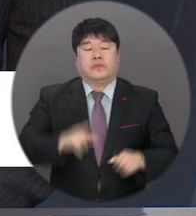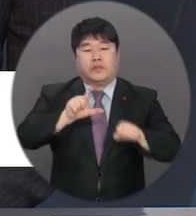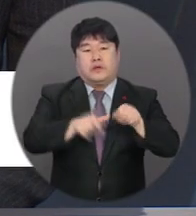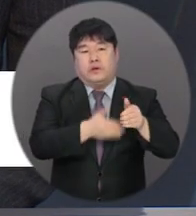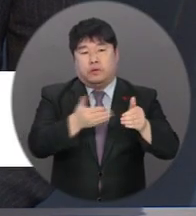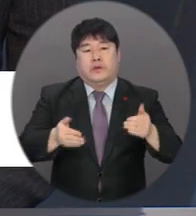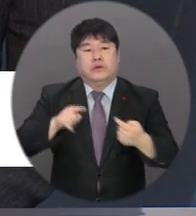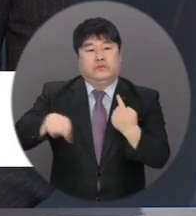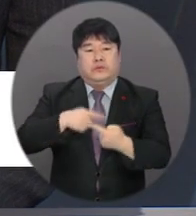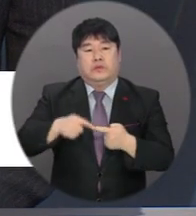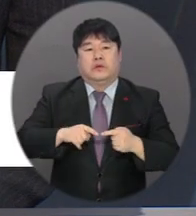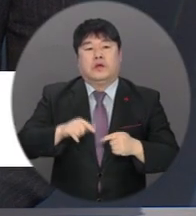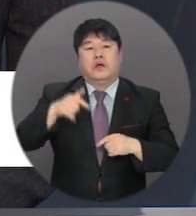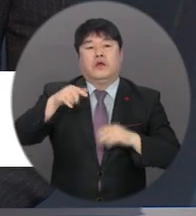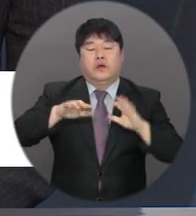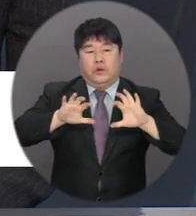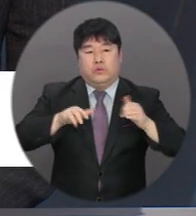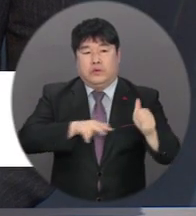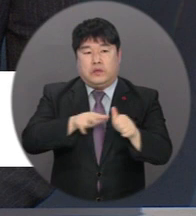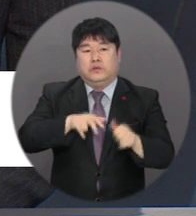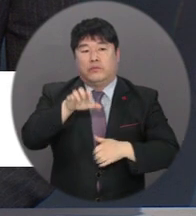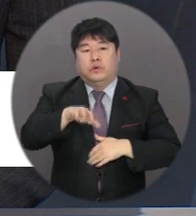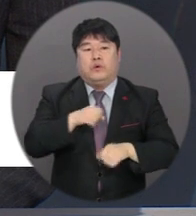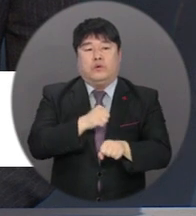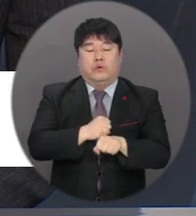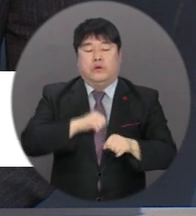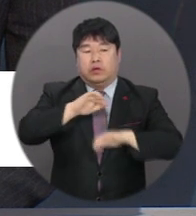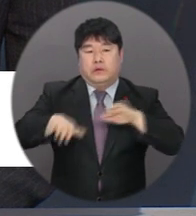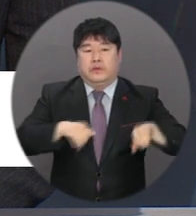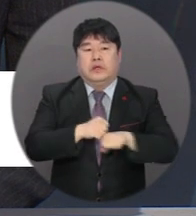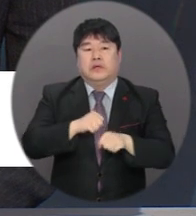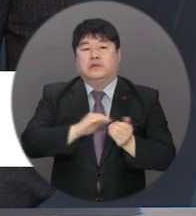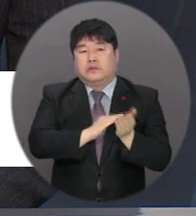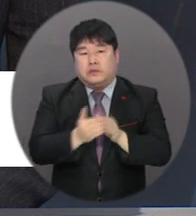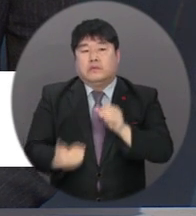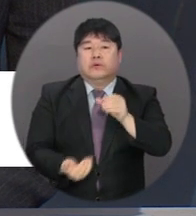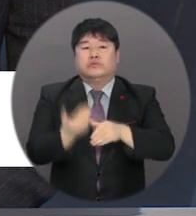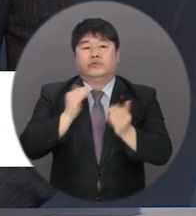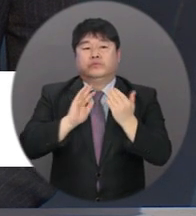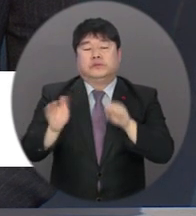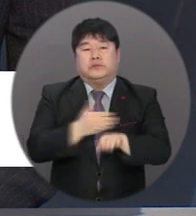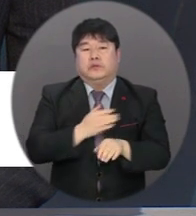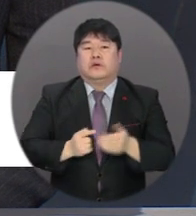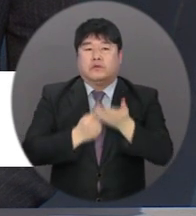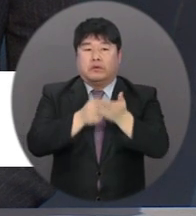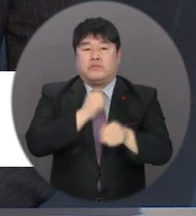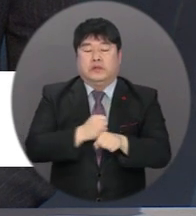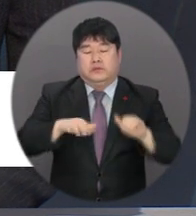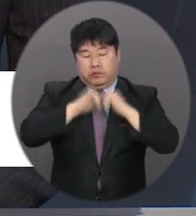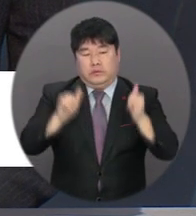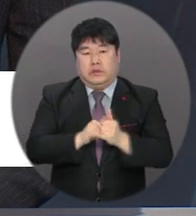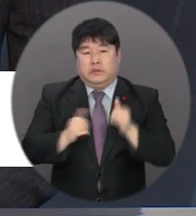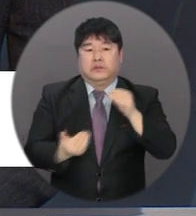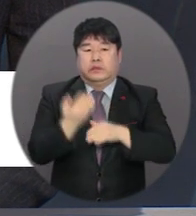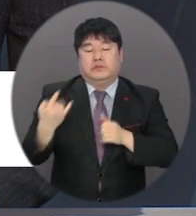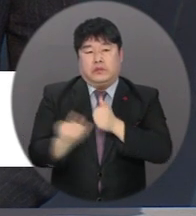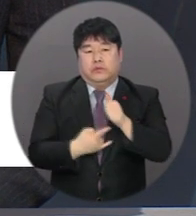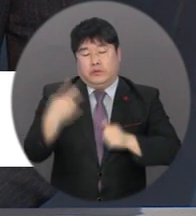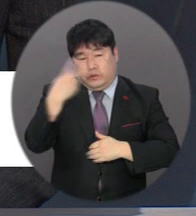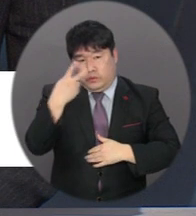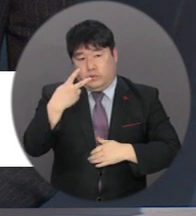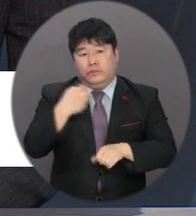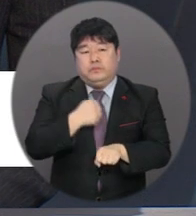세월호 운항에 국정원이 개입했다는 의혹이 참사 직후부터 제기되어 왔는데요. 사회적 참사위원회 조사 결과